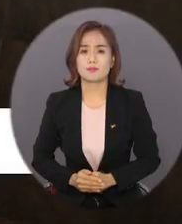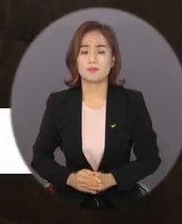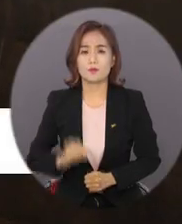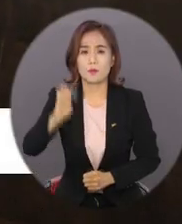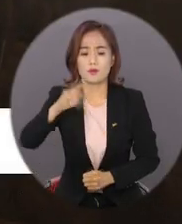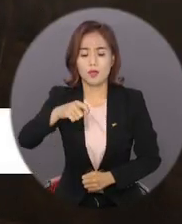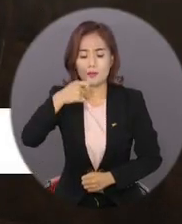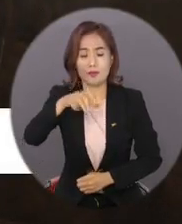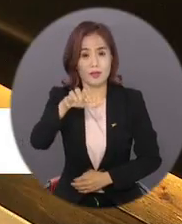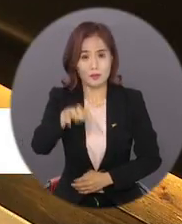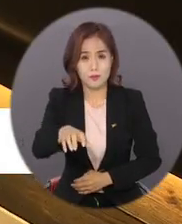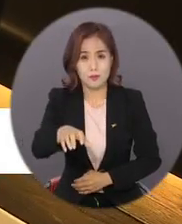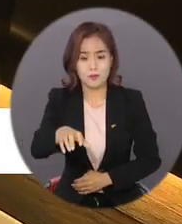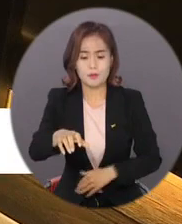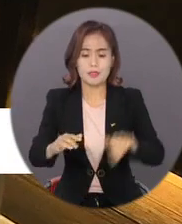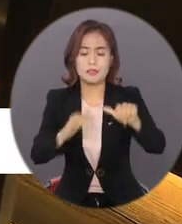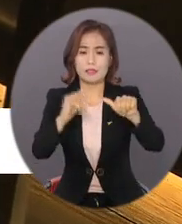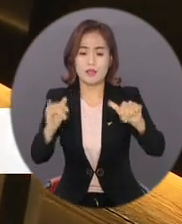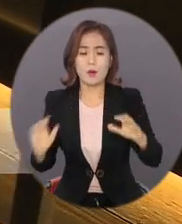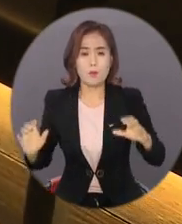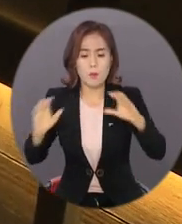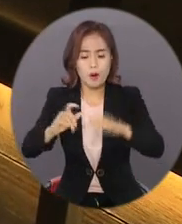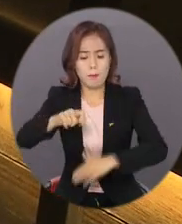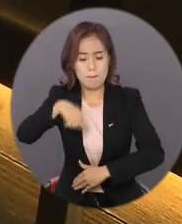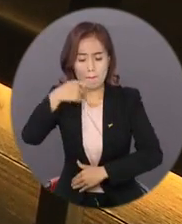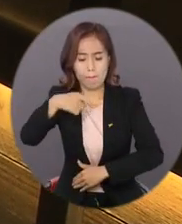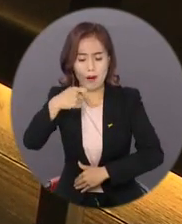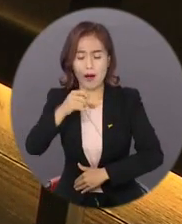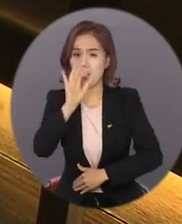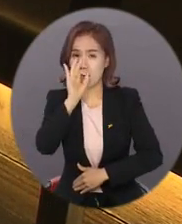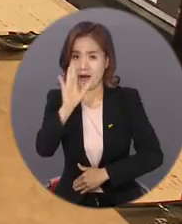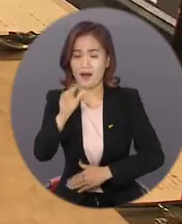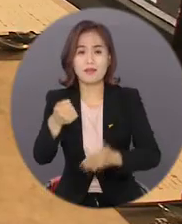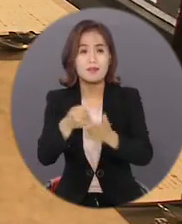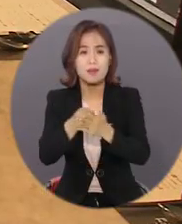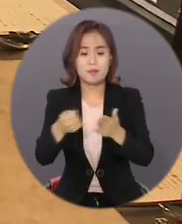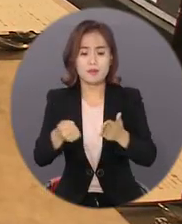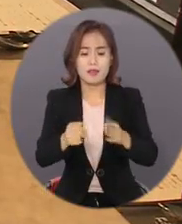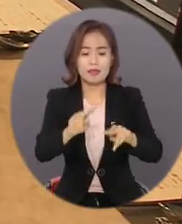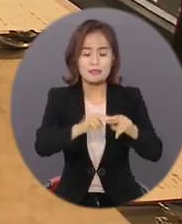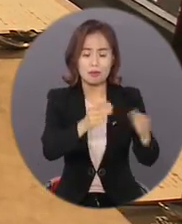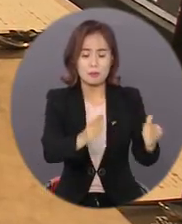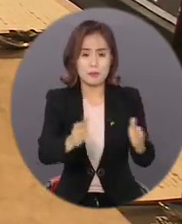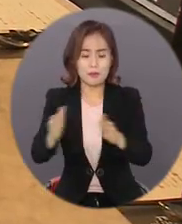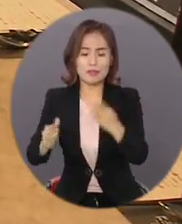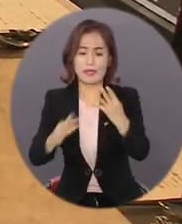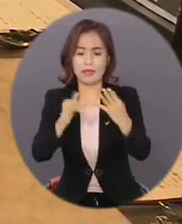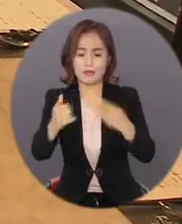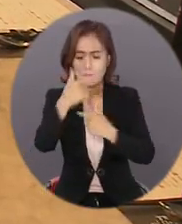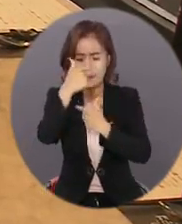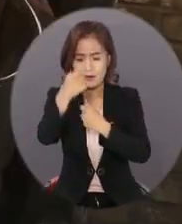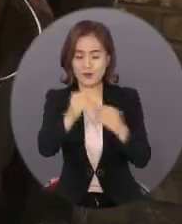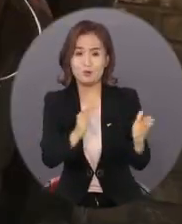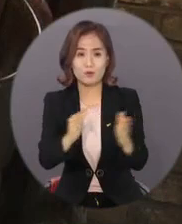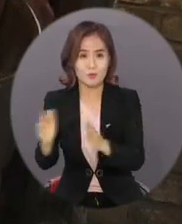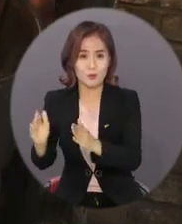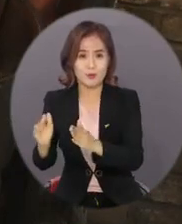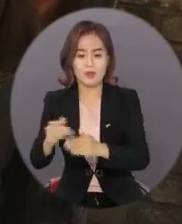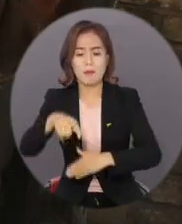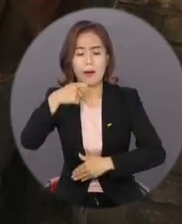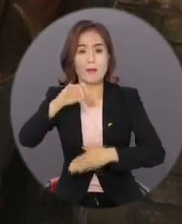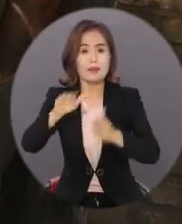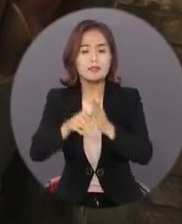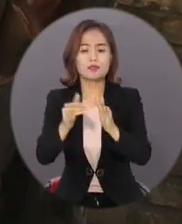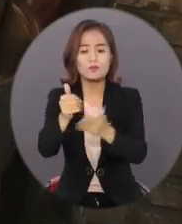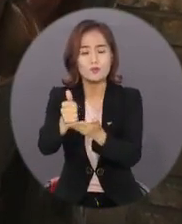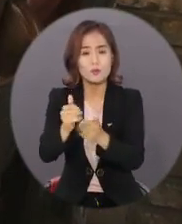광주의 한 음식점. 5명 이상 모여서 식사를 할 수 없다 보니 테이블 세팅이 4인으로 맞춰져 있고 식사를